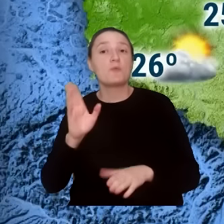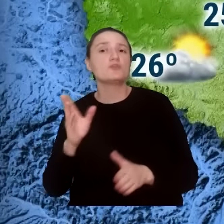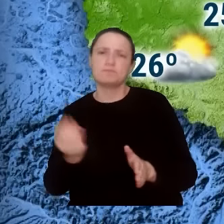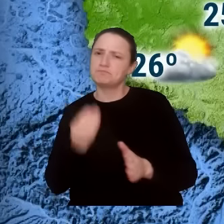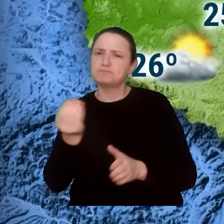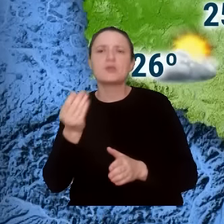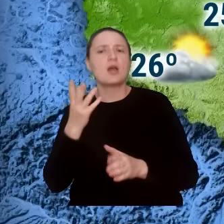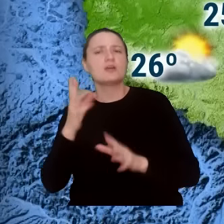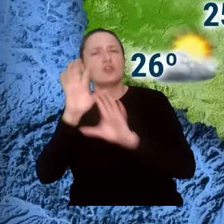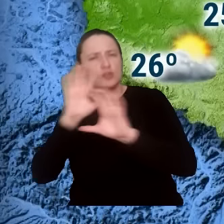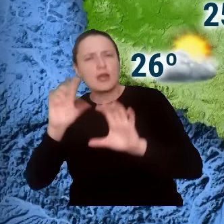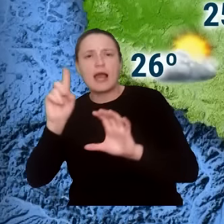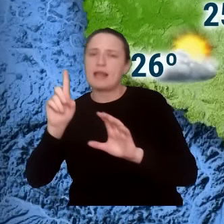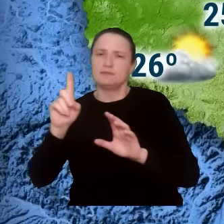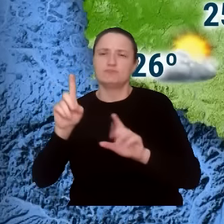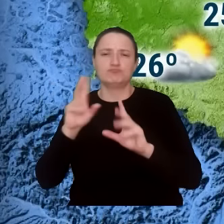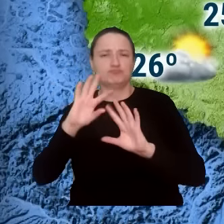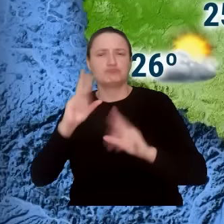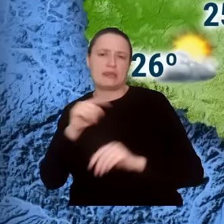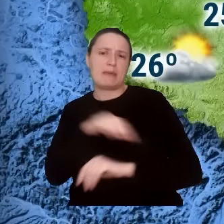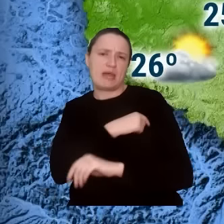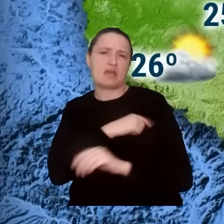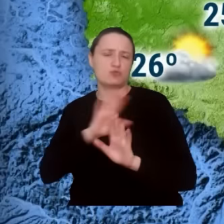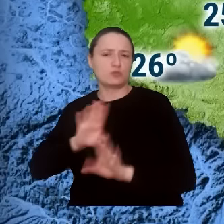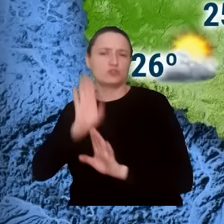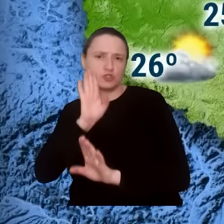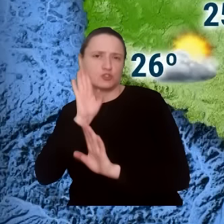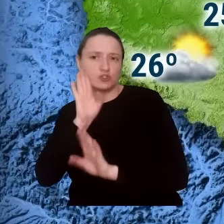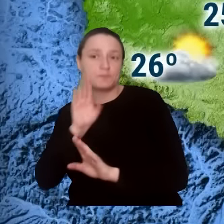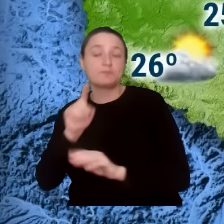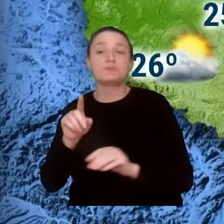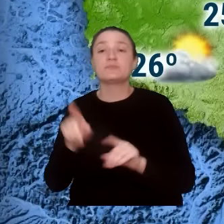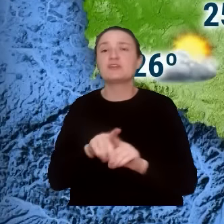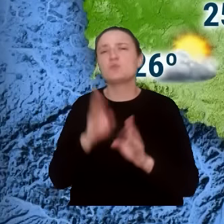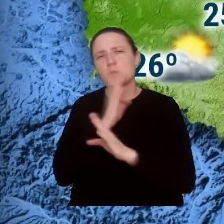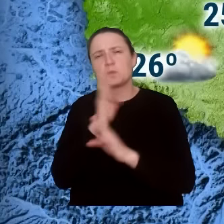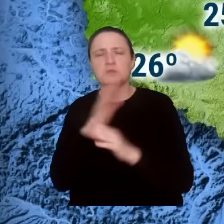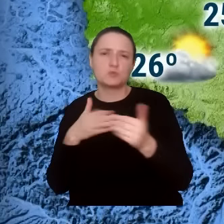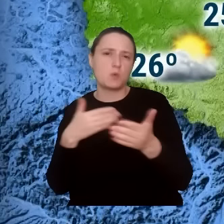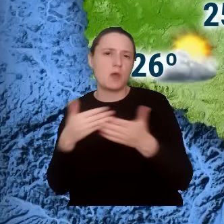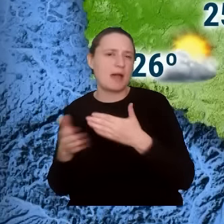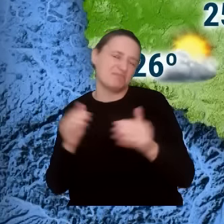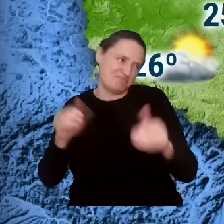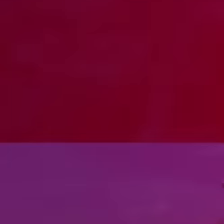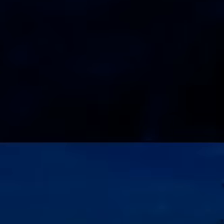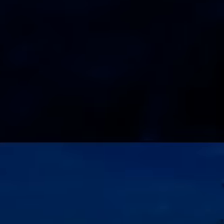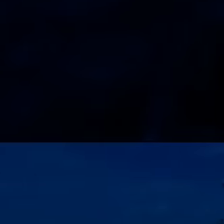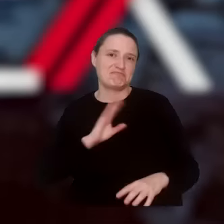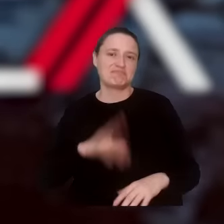od 21 stopni na Podkarpaciu do 24 w głębi kraju. Do tego słaby wiatr. No, da się żyć.